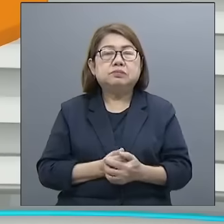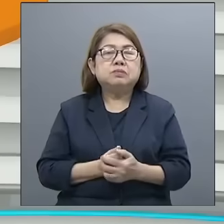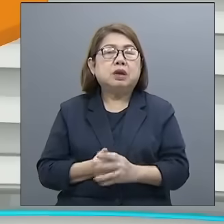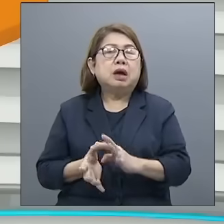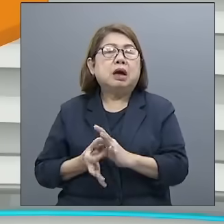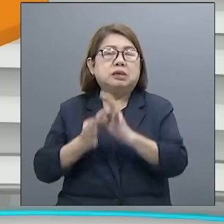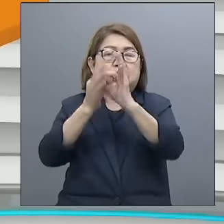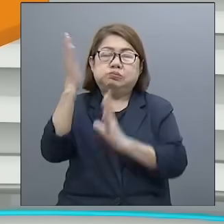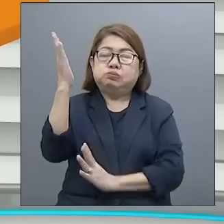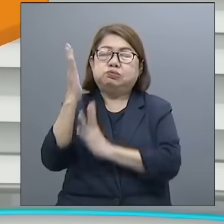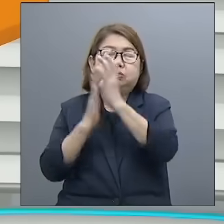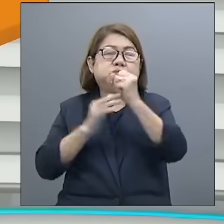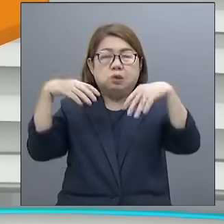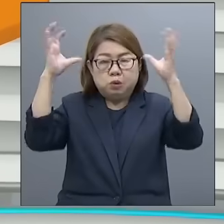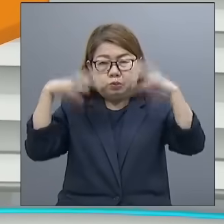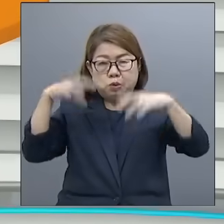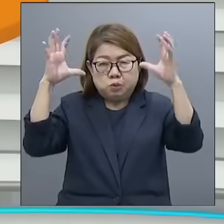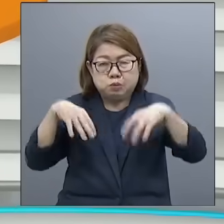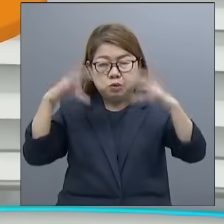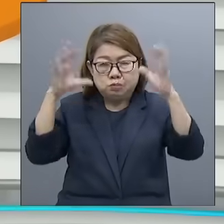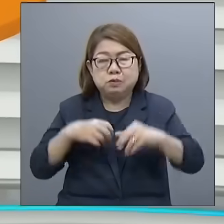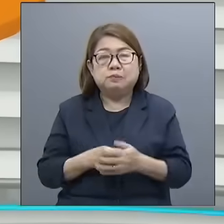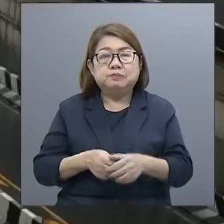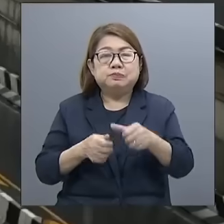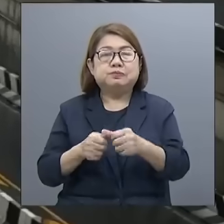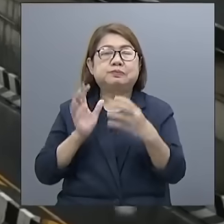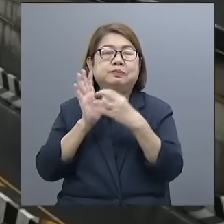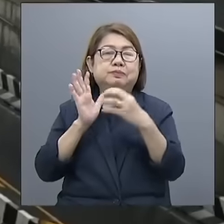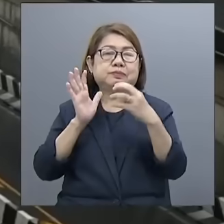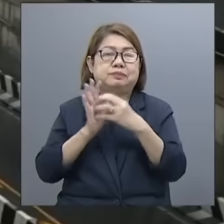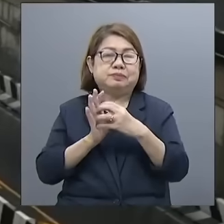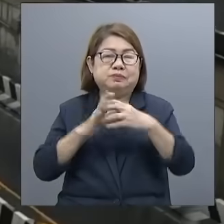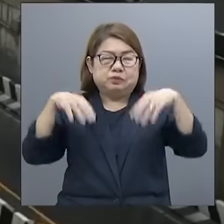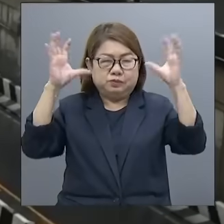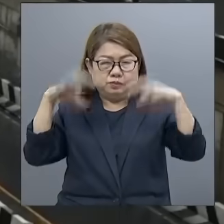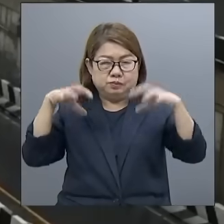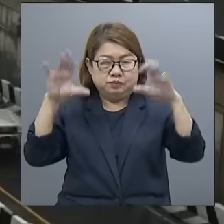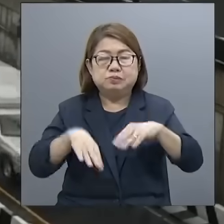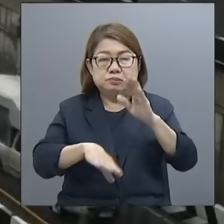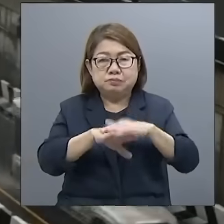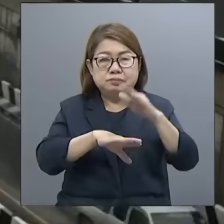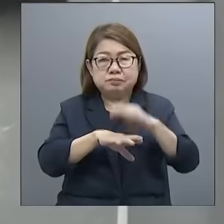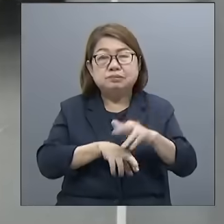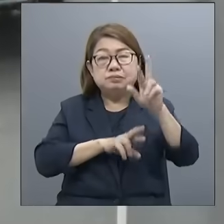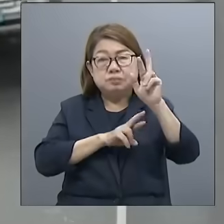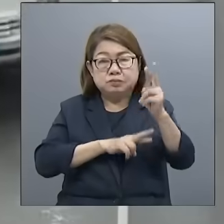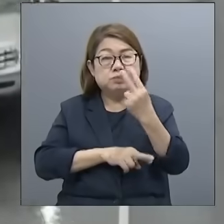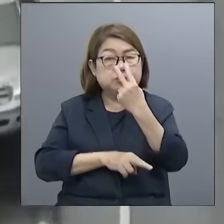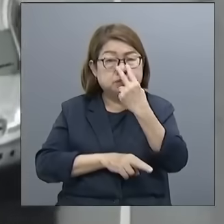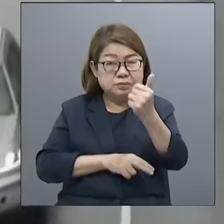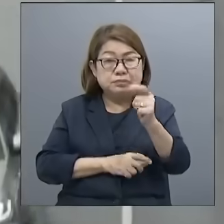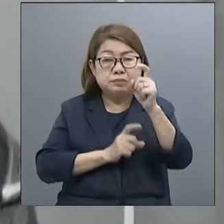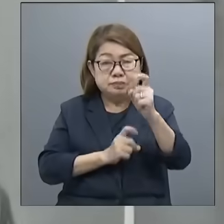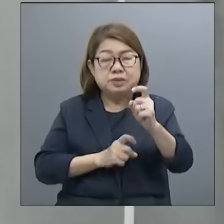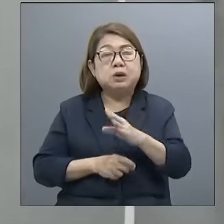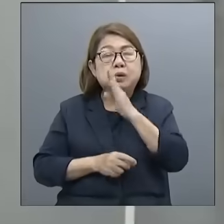ทั่วบริเวณประเทศไทยนะคะโดยเฉพาะในบริเวณพื้นที่ภาคกลางค่ะระยะนี้ขอให้ระวังอันตรายจากฝนที่ตกหนักนะคะและหากจำเป็